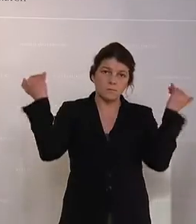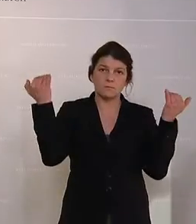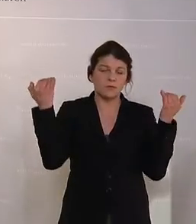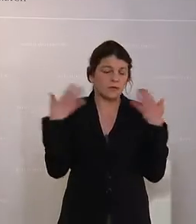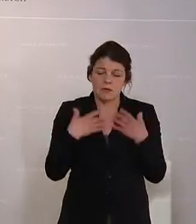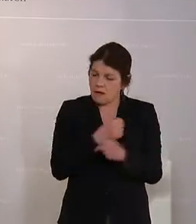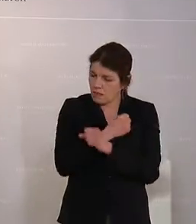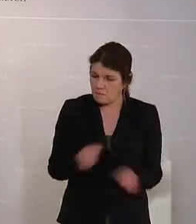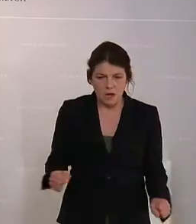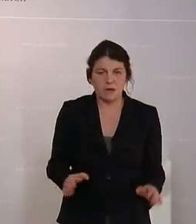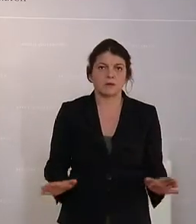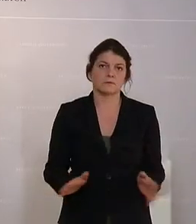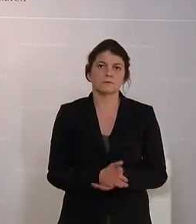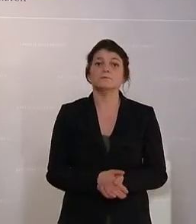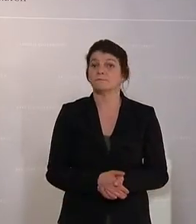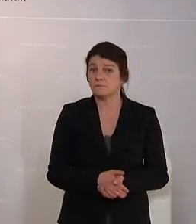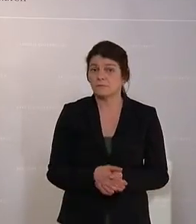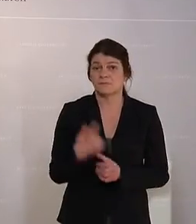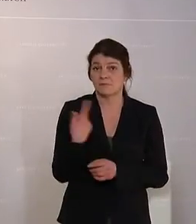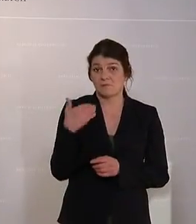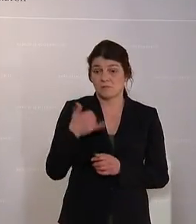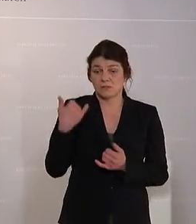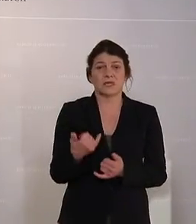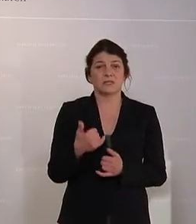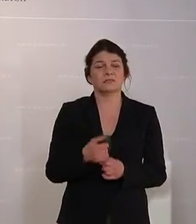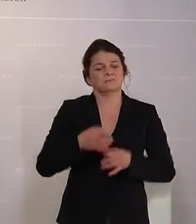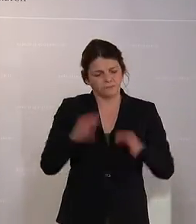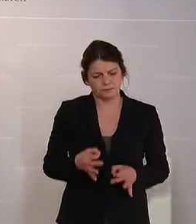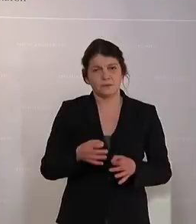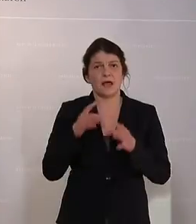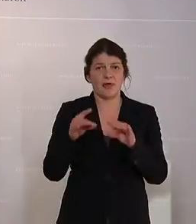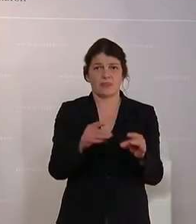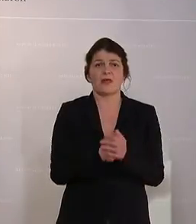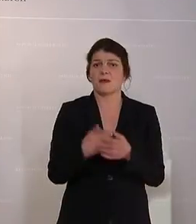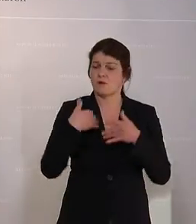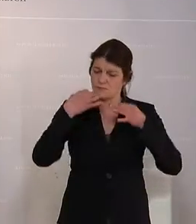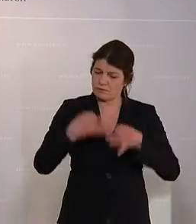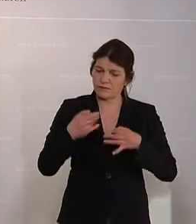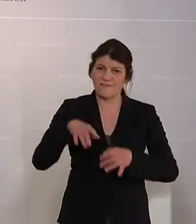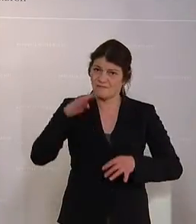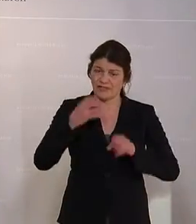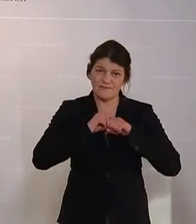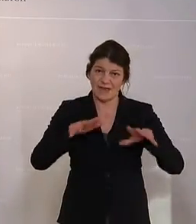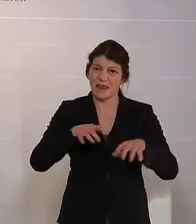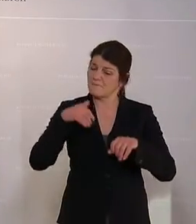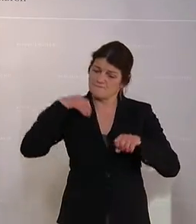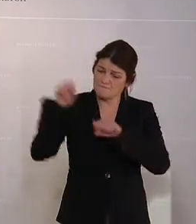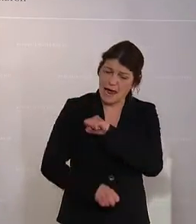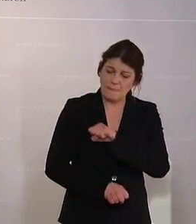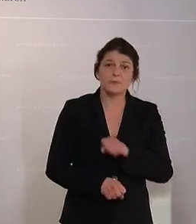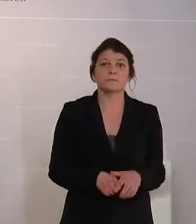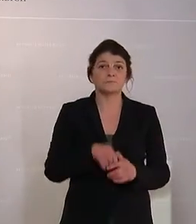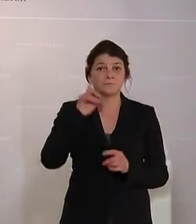mehr. Wir müssen jetzt entschieden handeln. Wir müssen diese vierte Welle brechen, um